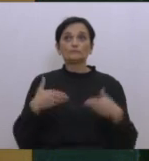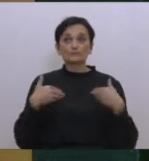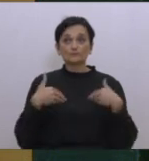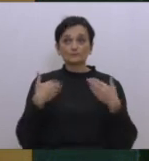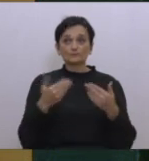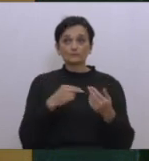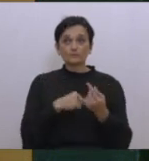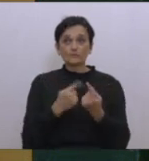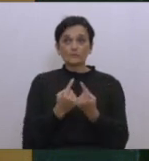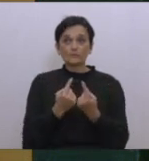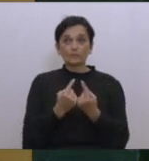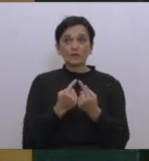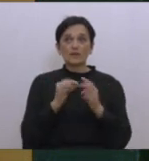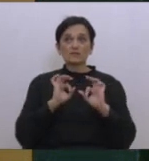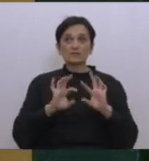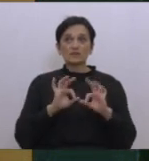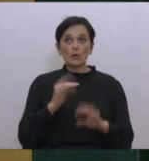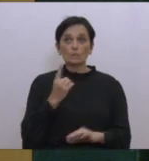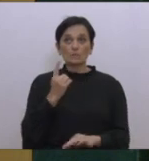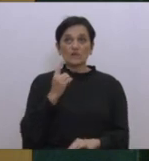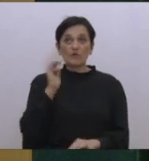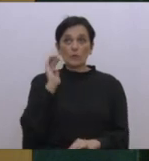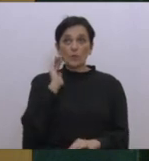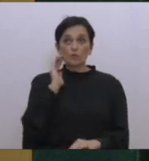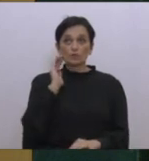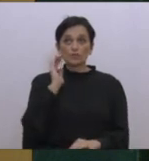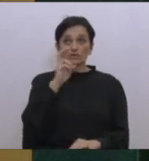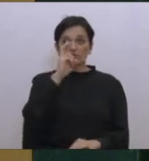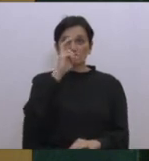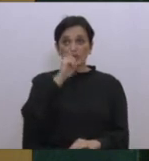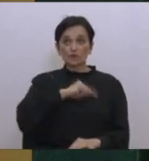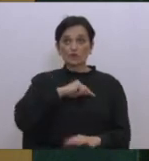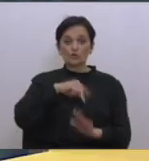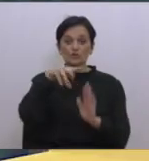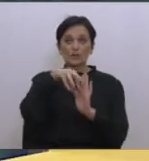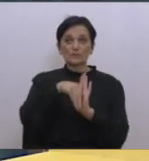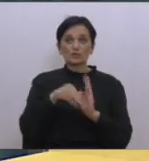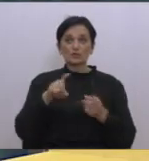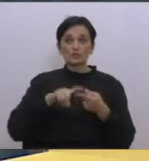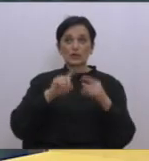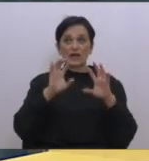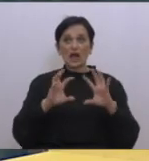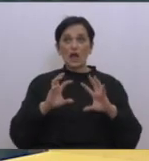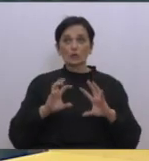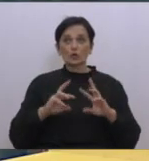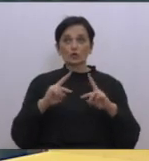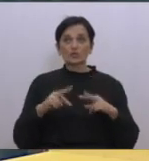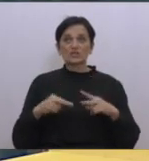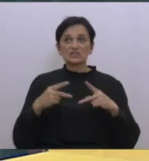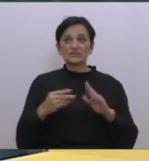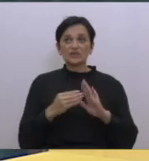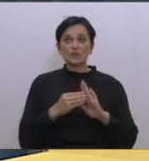მოგესალმებით კოლეგებო, წარმოგიდგენთ პირველი მოსმენით საჯარო სამსახურის შესახებ კანონში